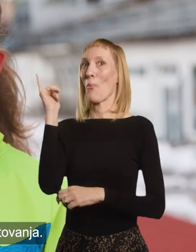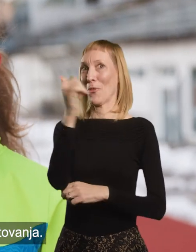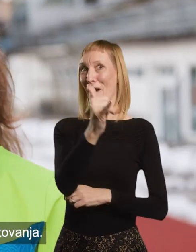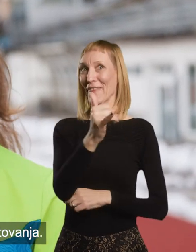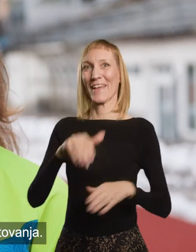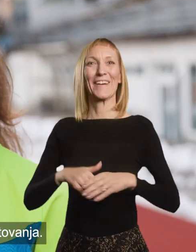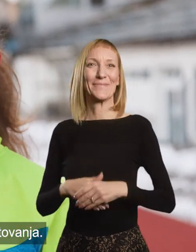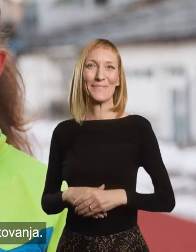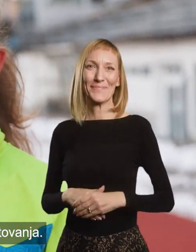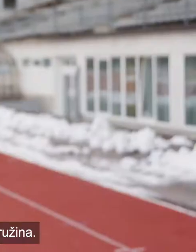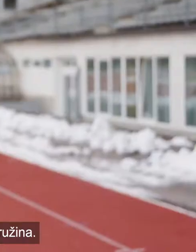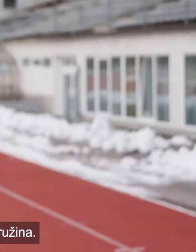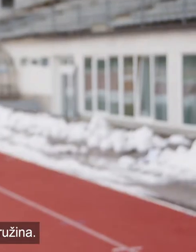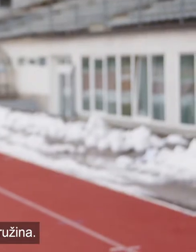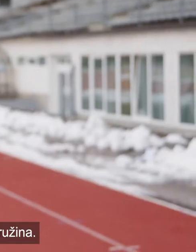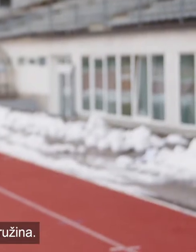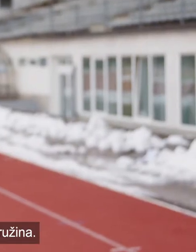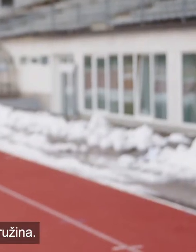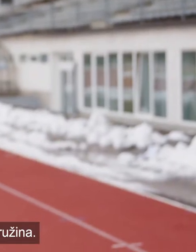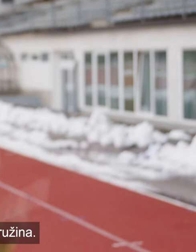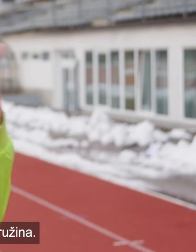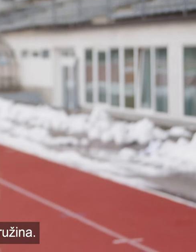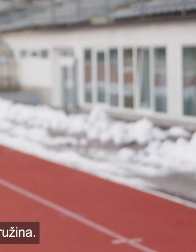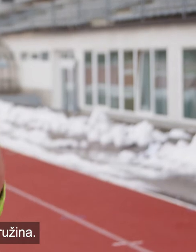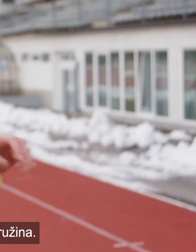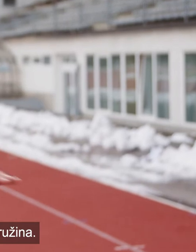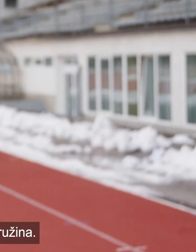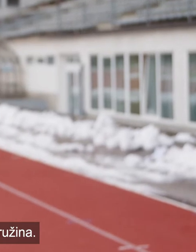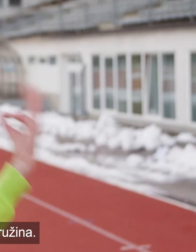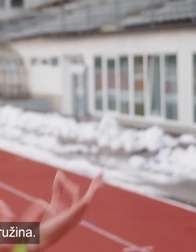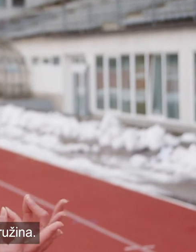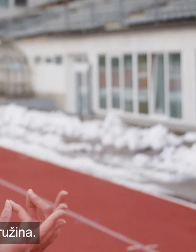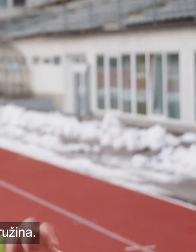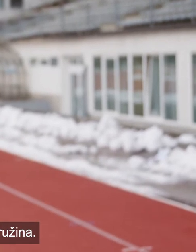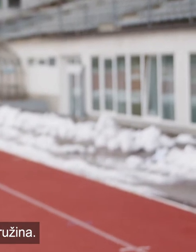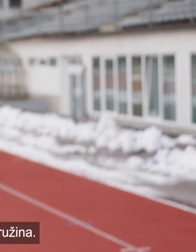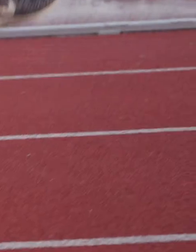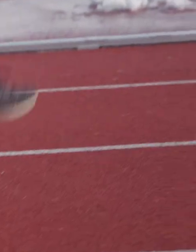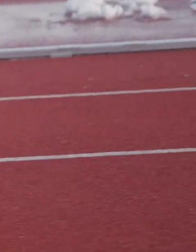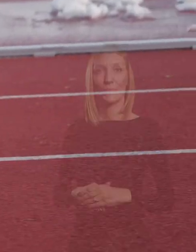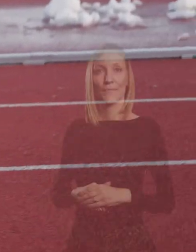in potovanje. Gluhi športniki smo velika družina.